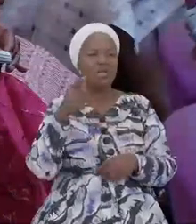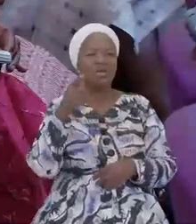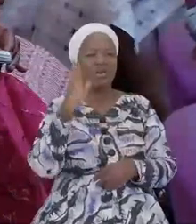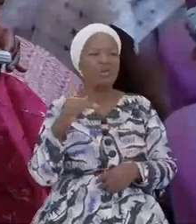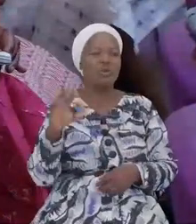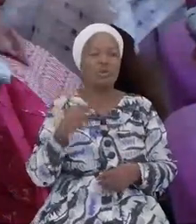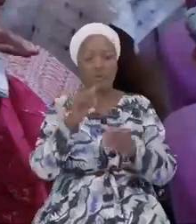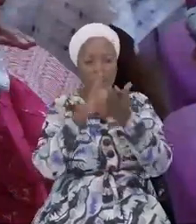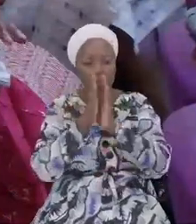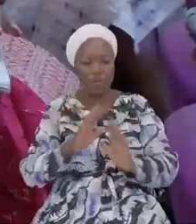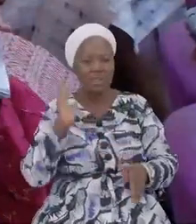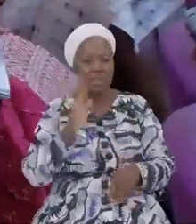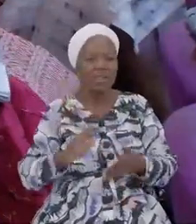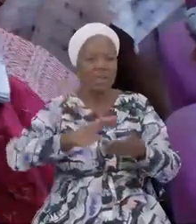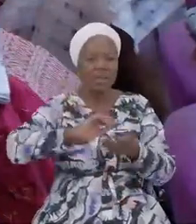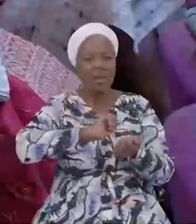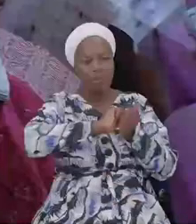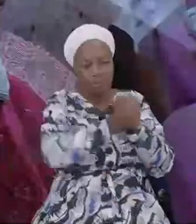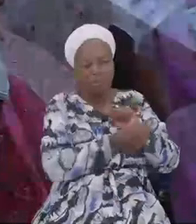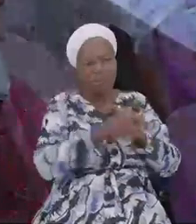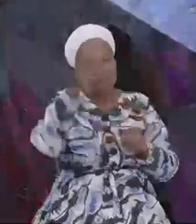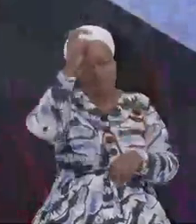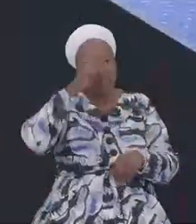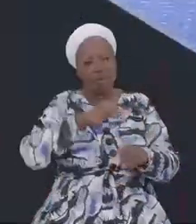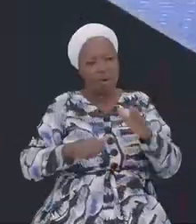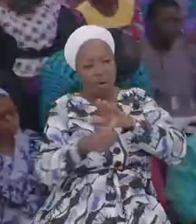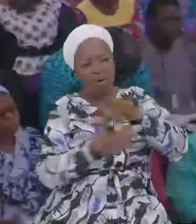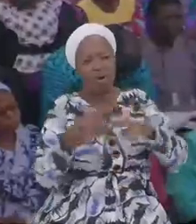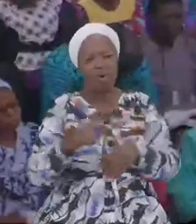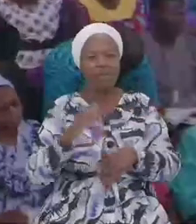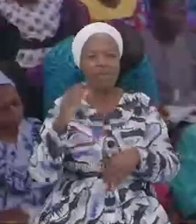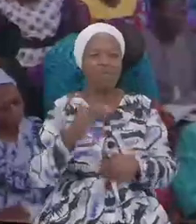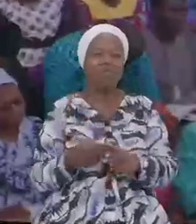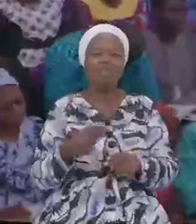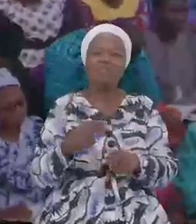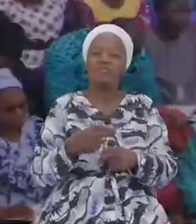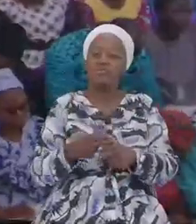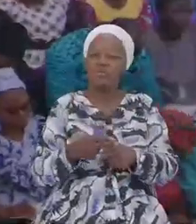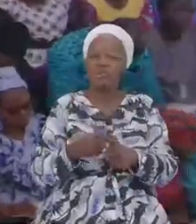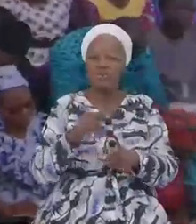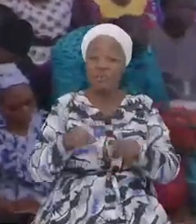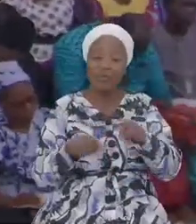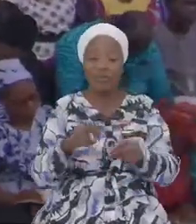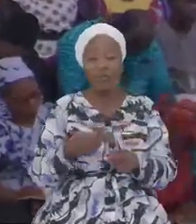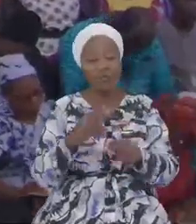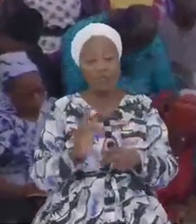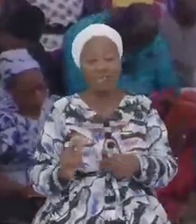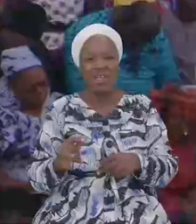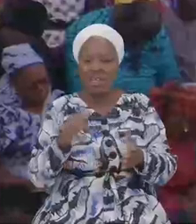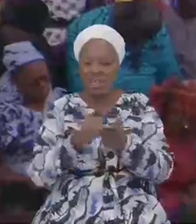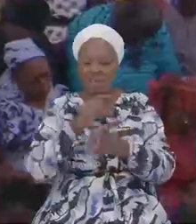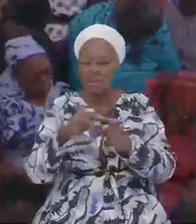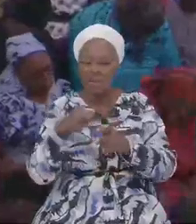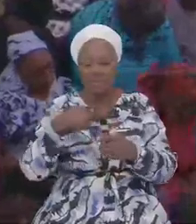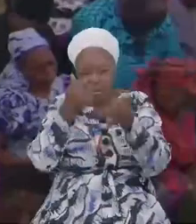Le Dieu de paix écrasera bientôt Satan sous vos pieds. C'est lorsque nous obéissons comme